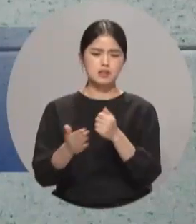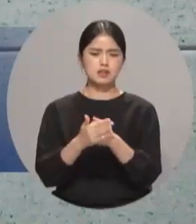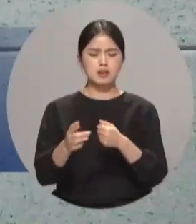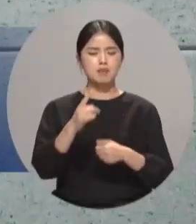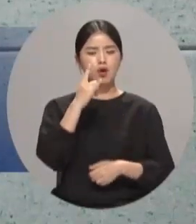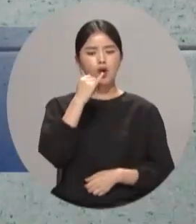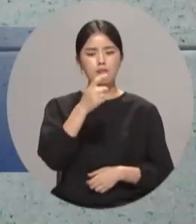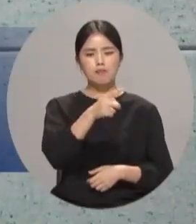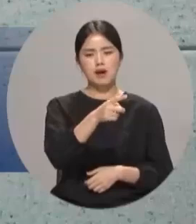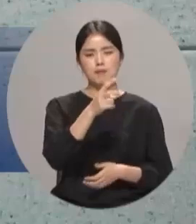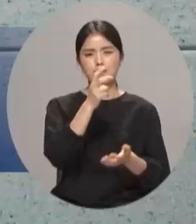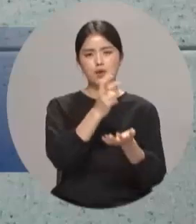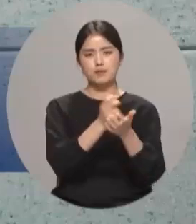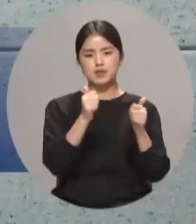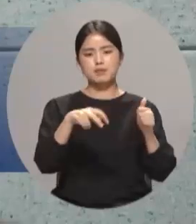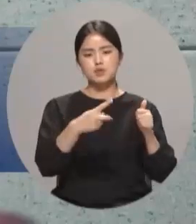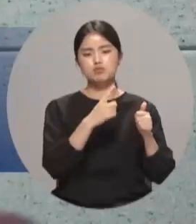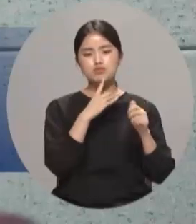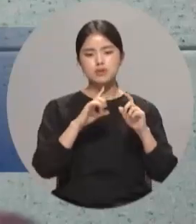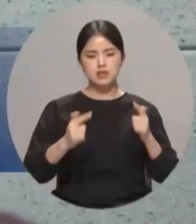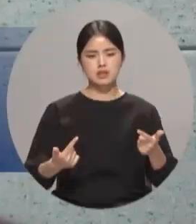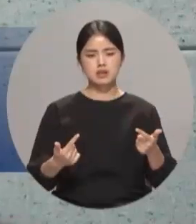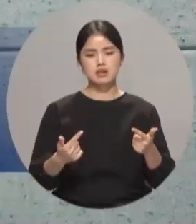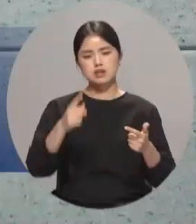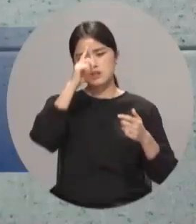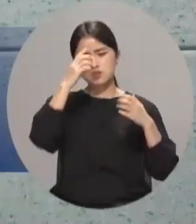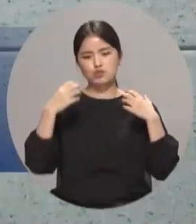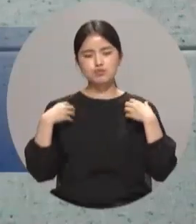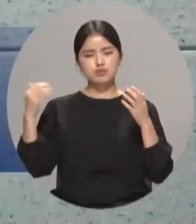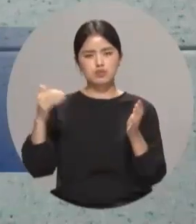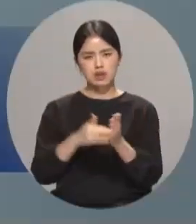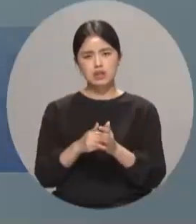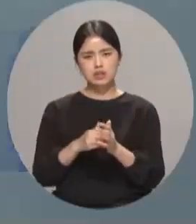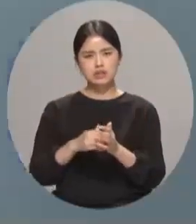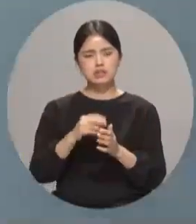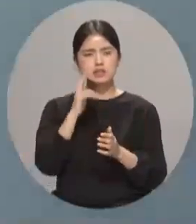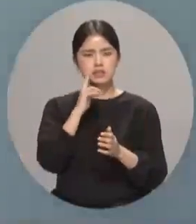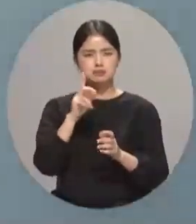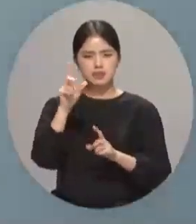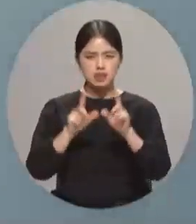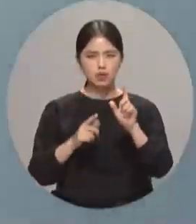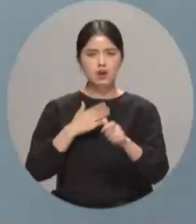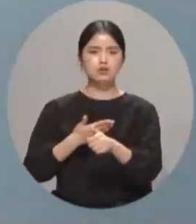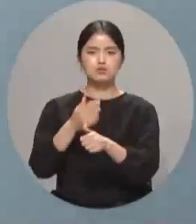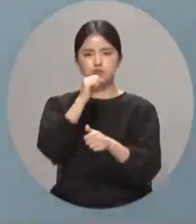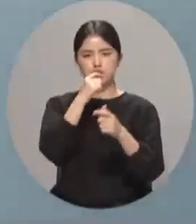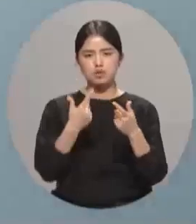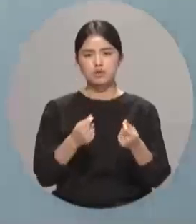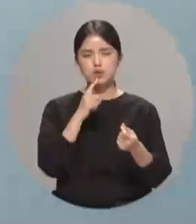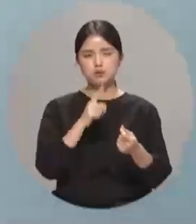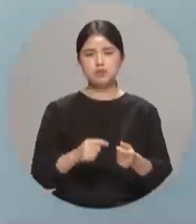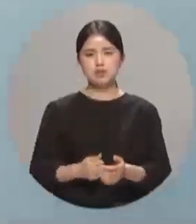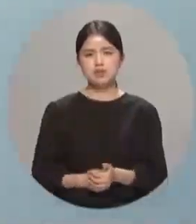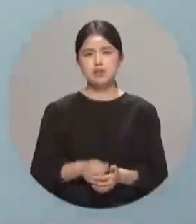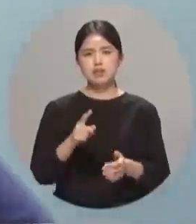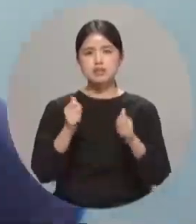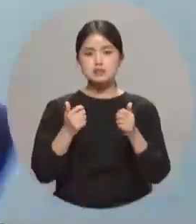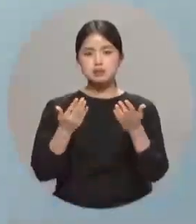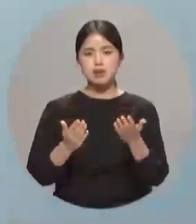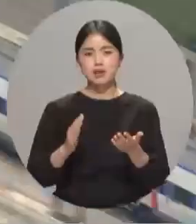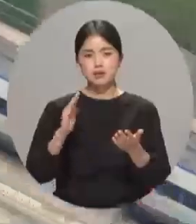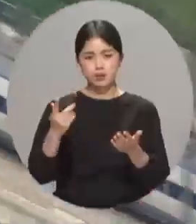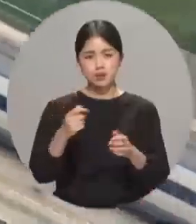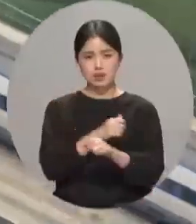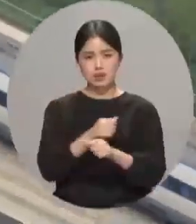헌법재판소뿐만 아니라 정부부터에도 좀 심각성을 좀 알려서. 헌법재판소의 심판대에 오르게 된